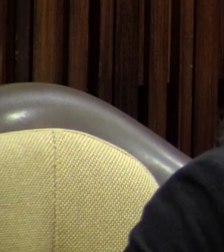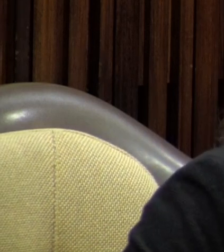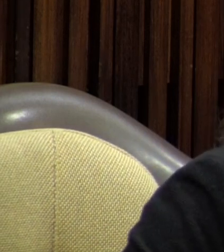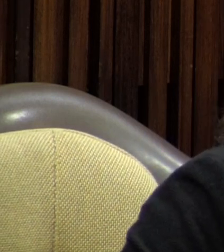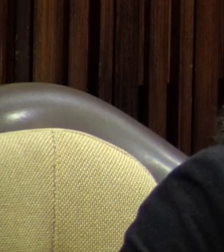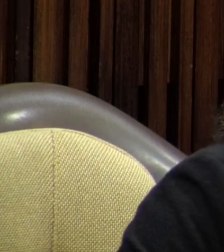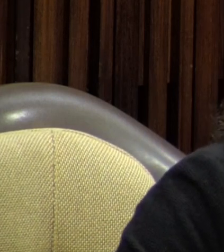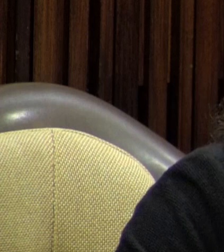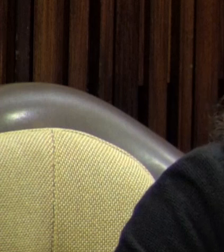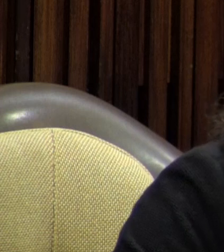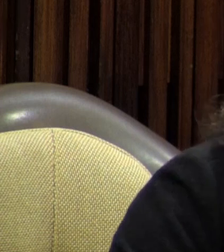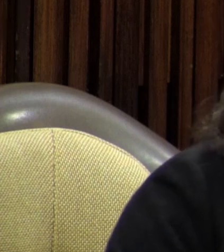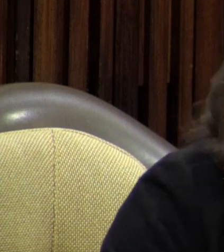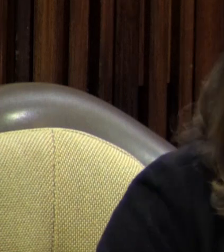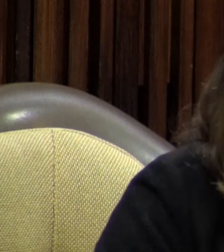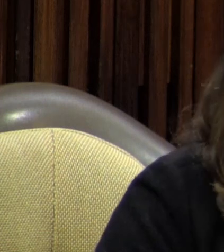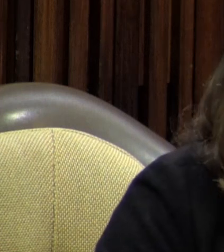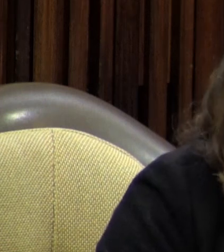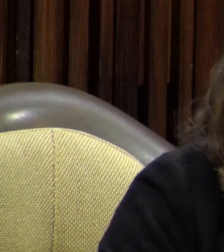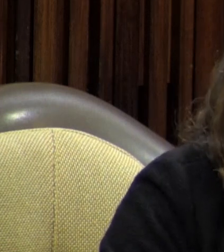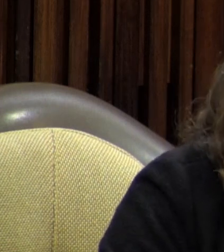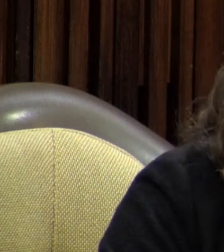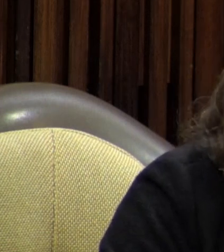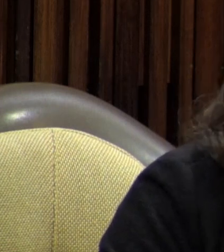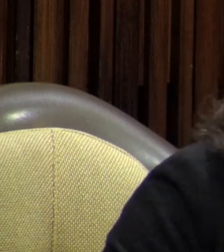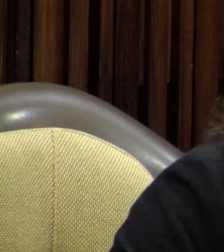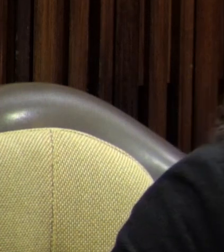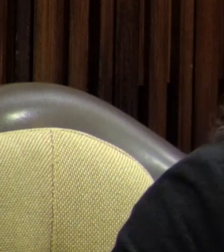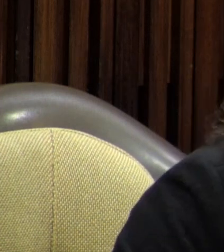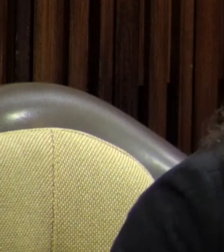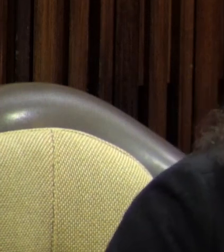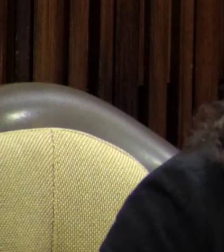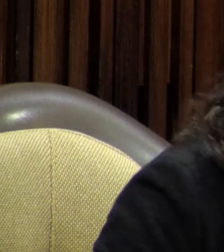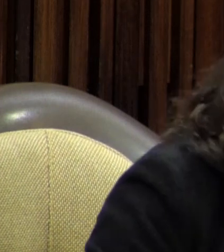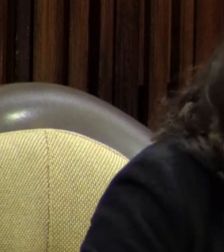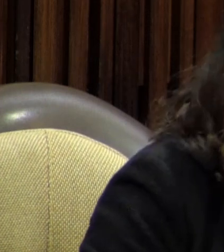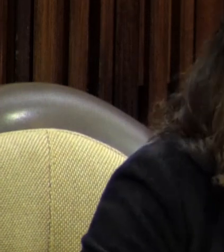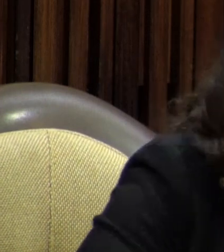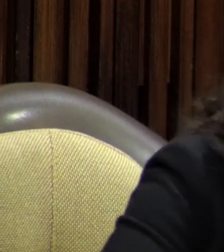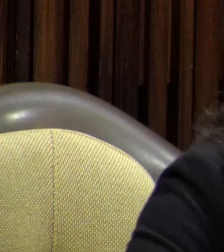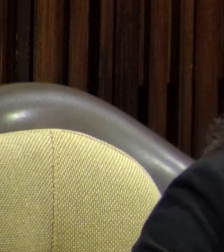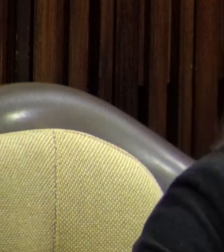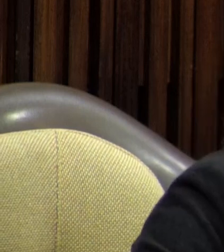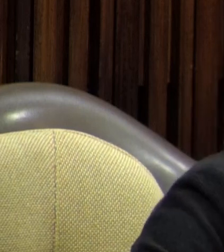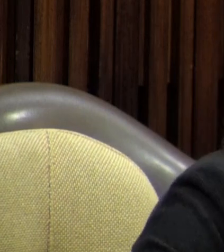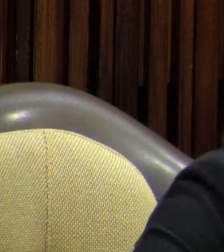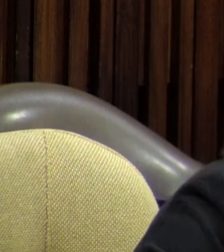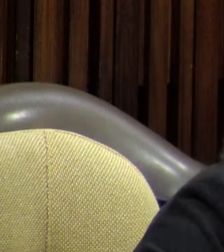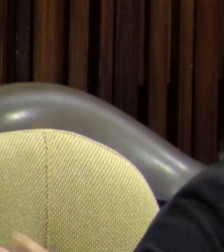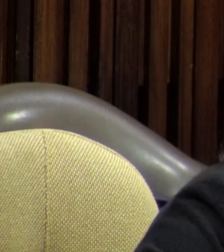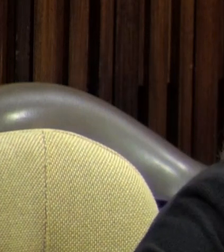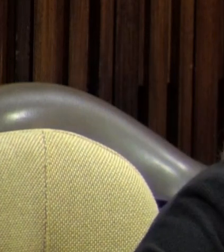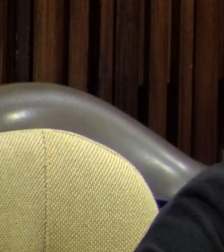prix pratiquement un an après neuf mois près pour ne pas s'être trop